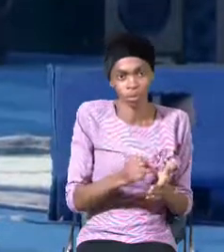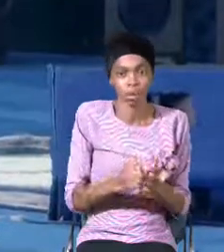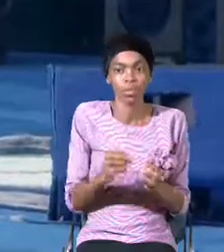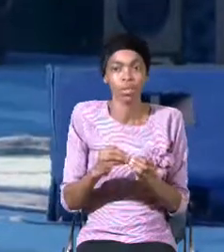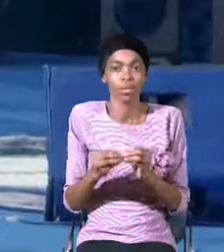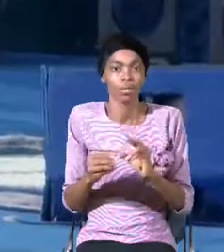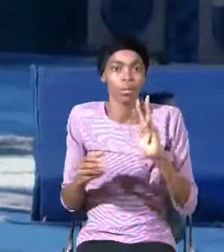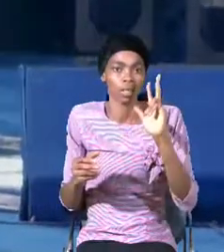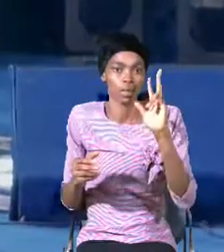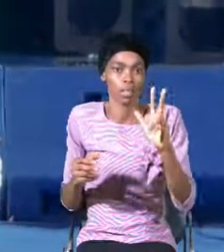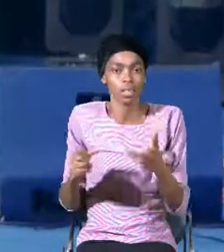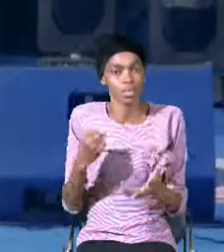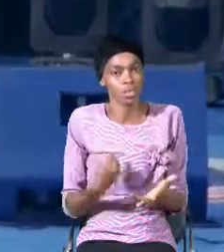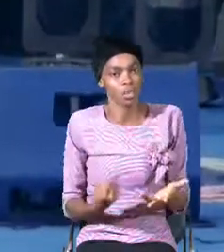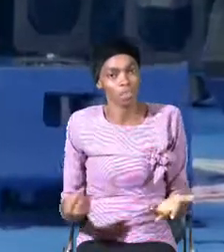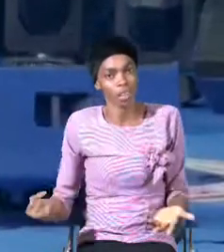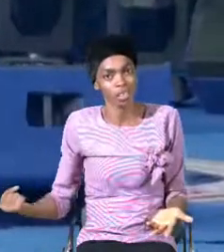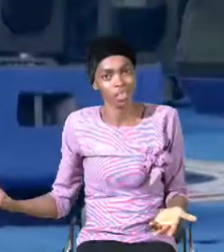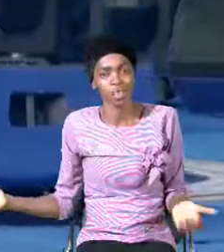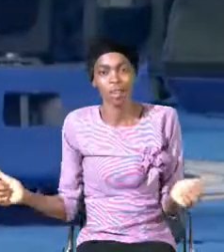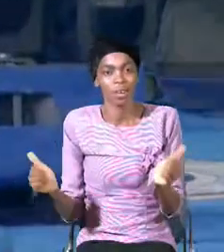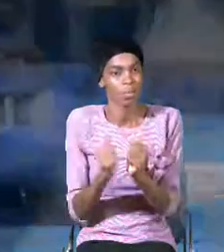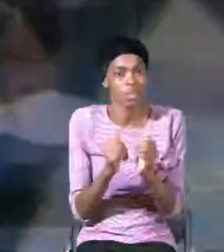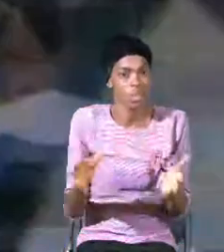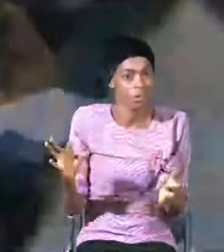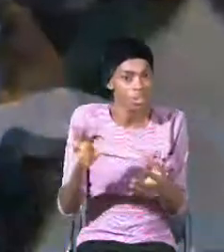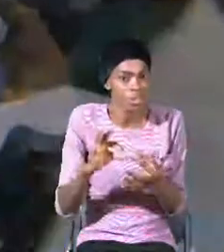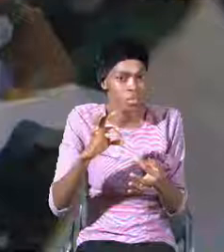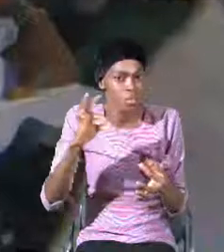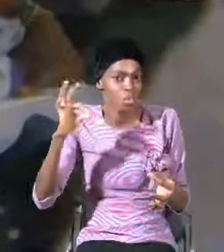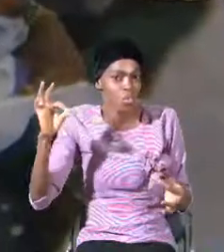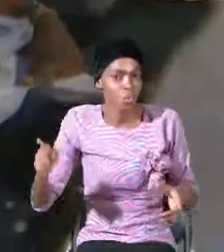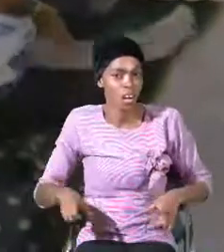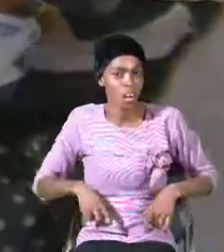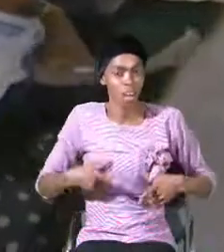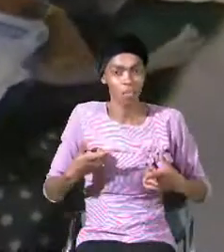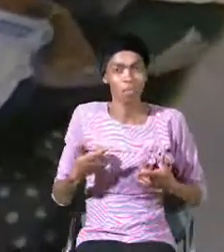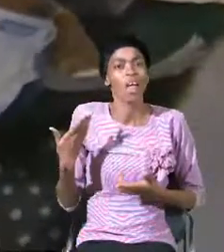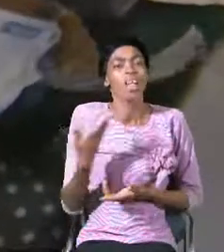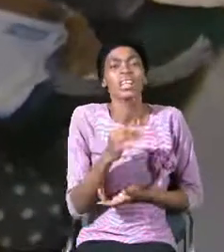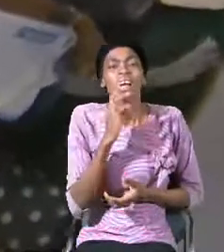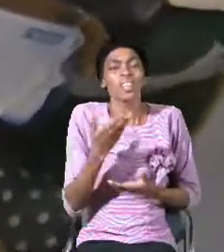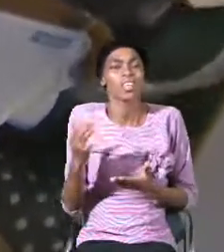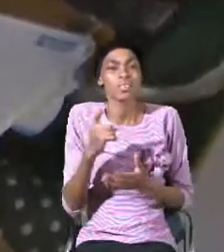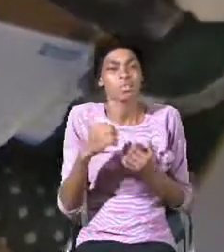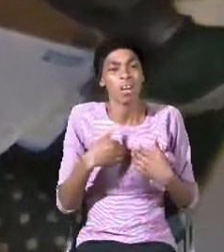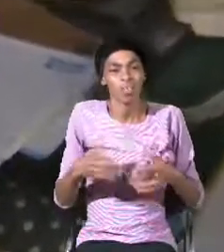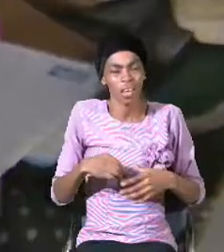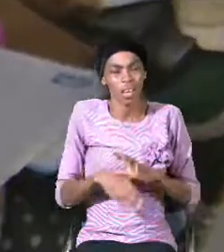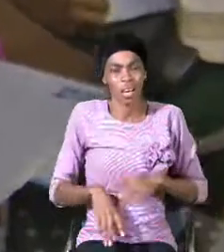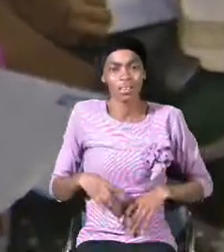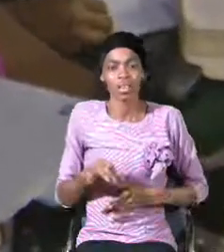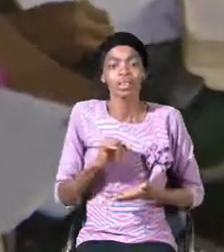substance sans la spiritualité. Les choses tangibles, les choses qu'ils ont dans la vie, ça c'est pour